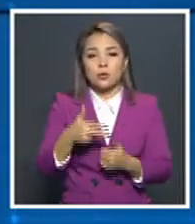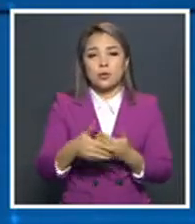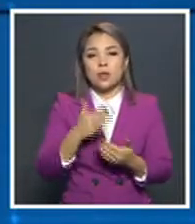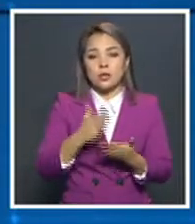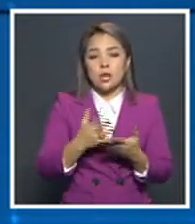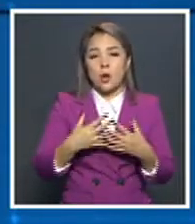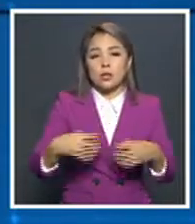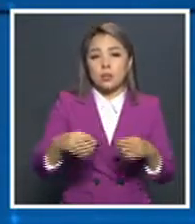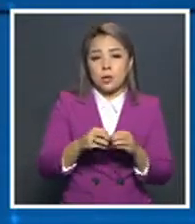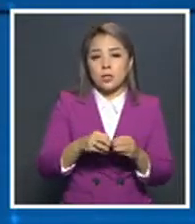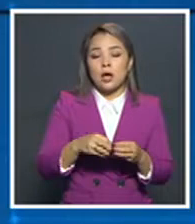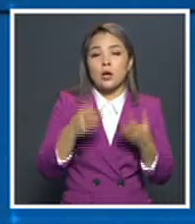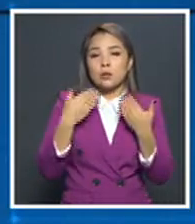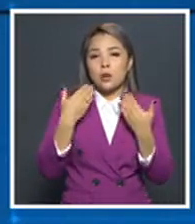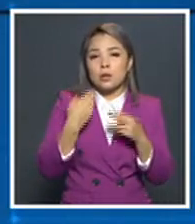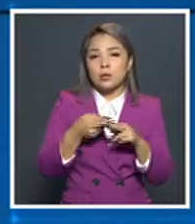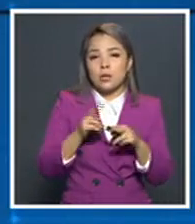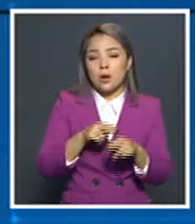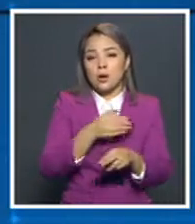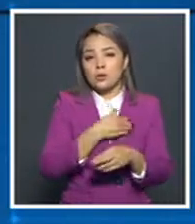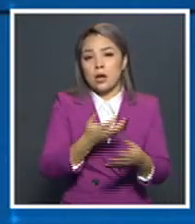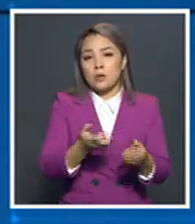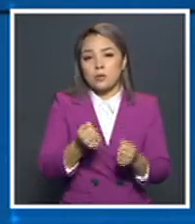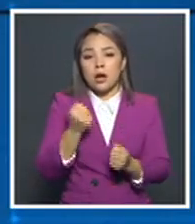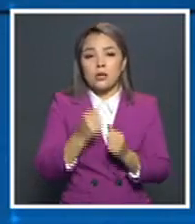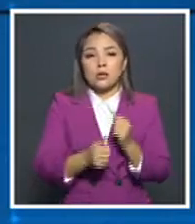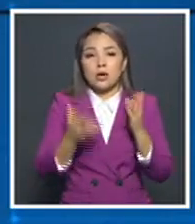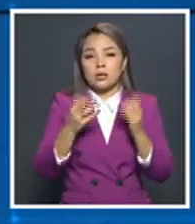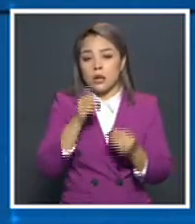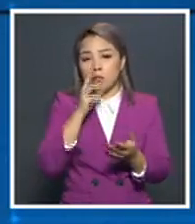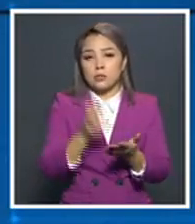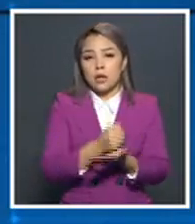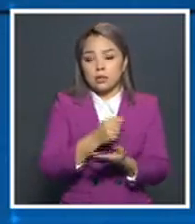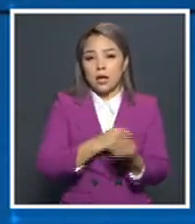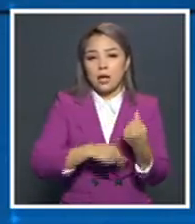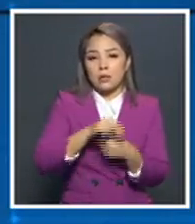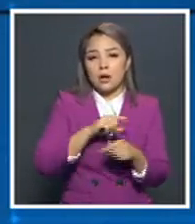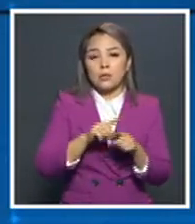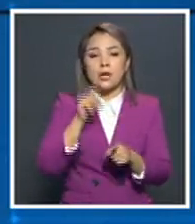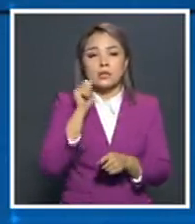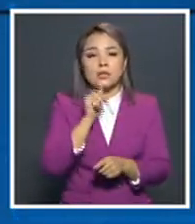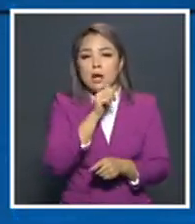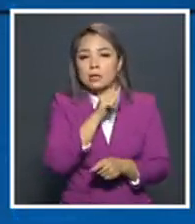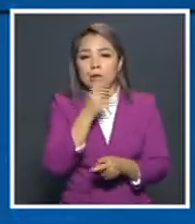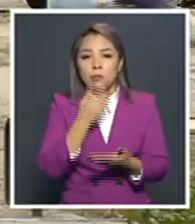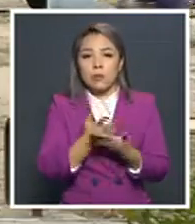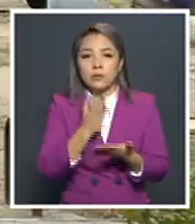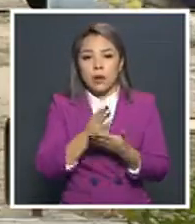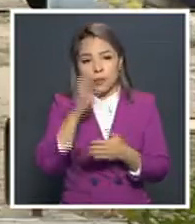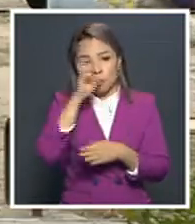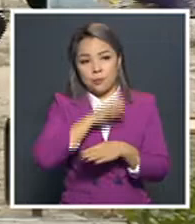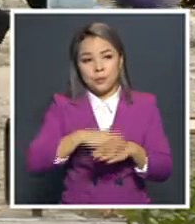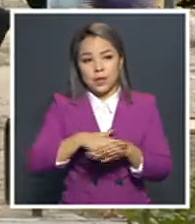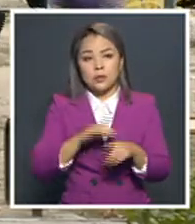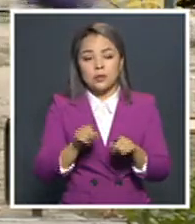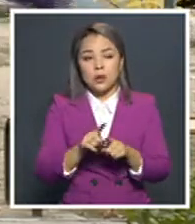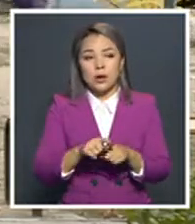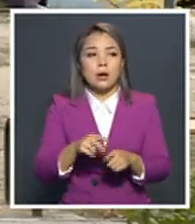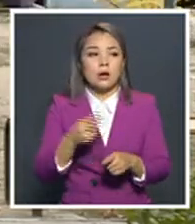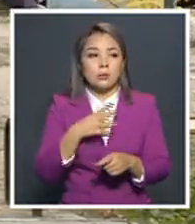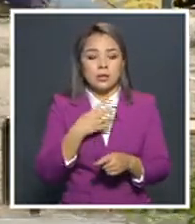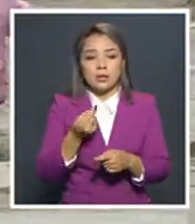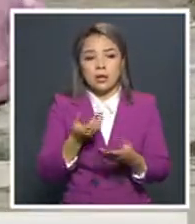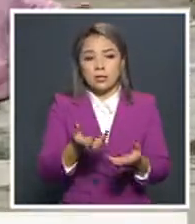астам отбасы оңай олжаға кенелгісі келіп, күнделікті табыс тауып отырған кәсіптерінің өзін жасырған. Енді олар мемлекеттен алған қыруар